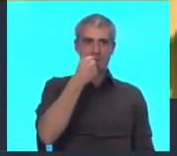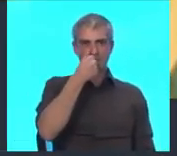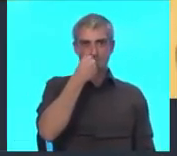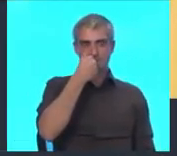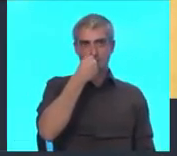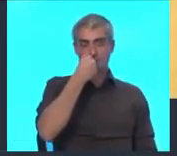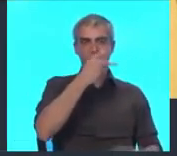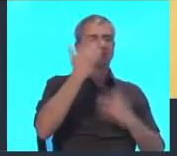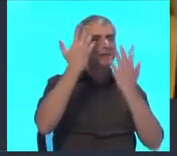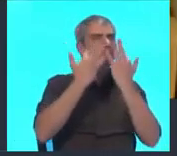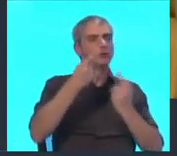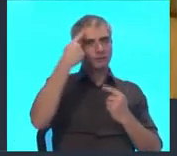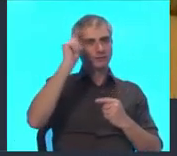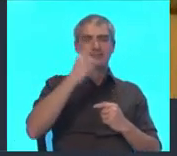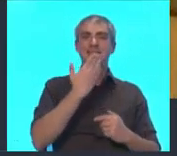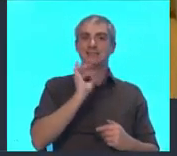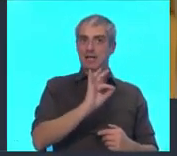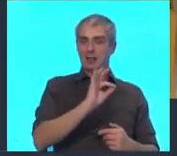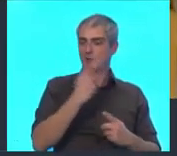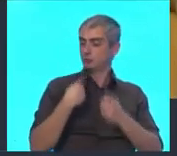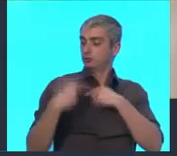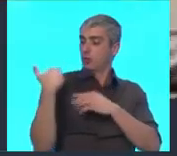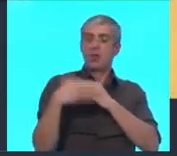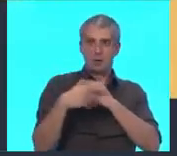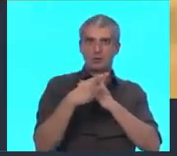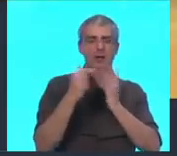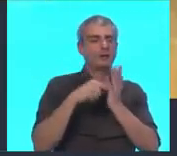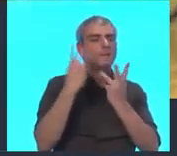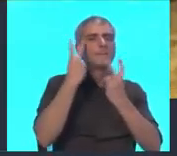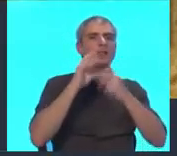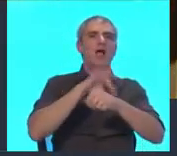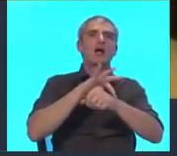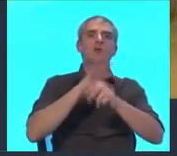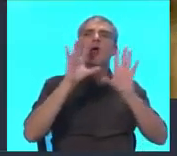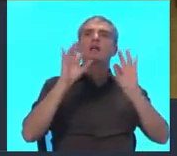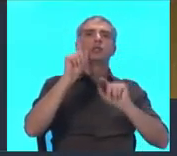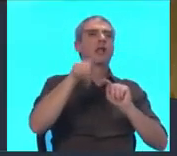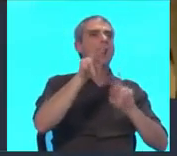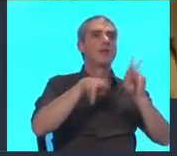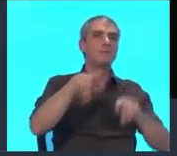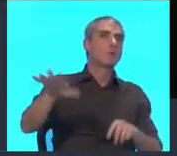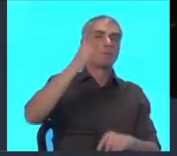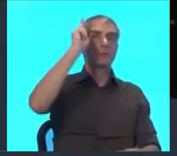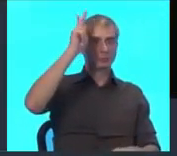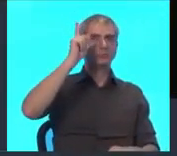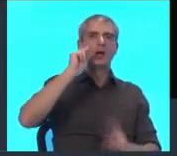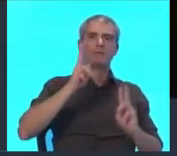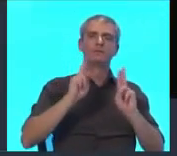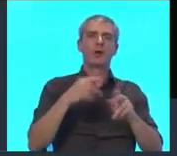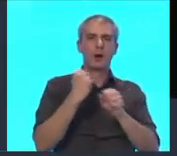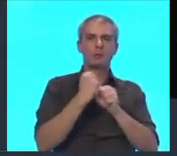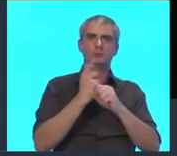שפיתחו סטארטאפיסטים ישראלים בשנה האחרונה על סמך מידע רפואי של עשרות אלפי מטופלים בחול יכול לאפשר בדיוק את